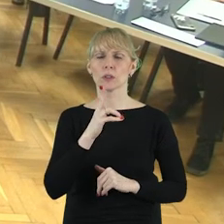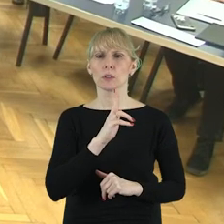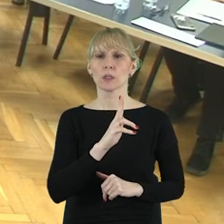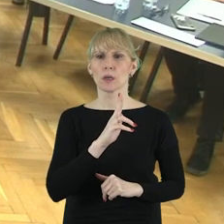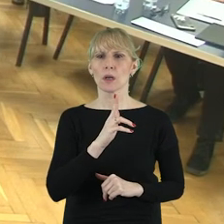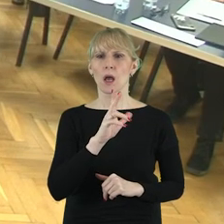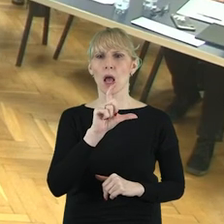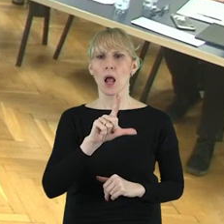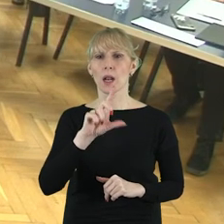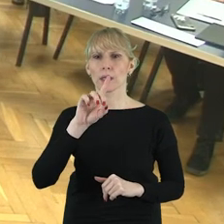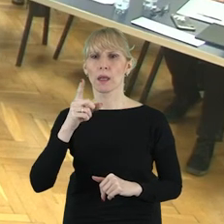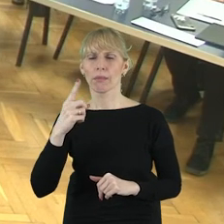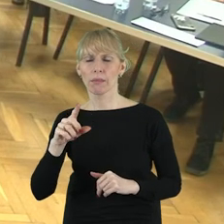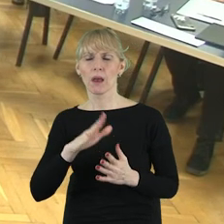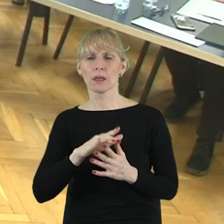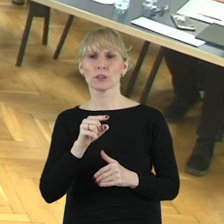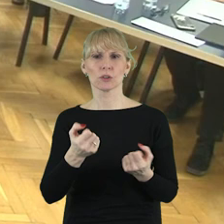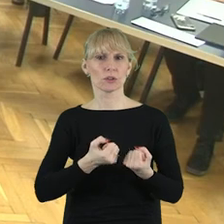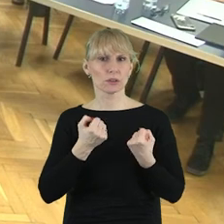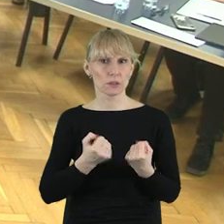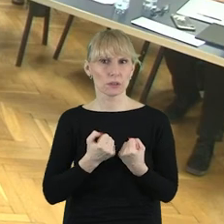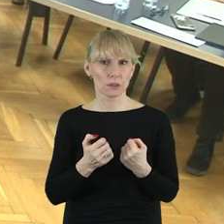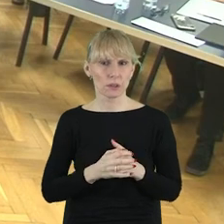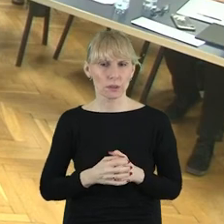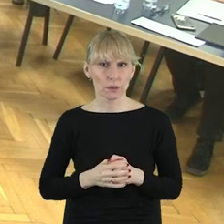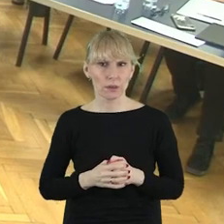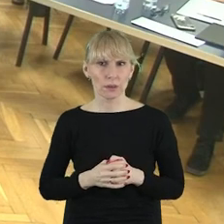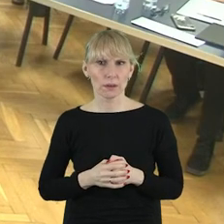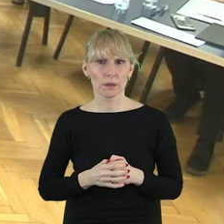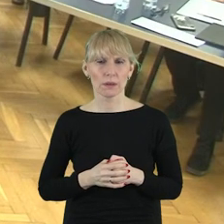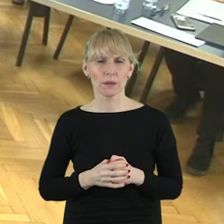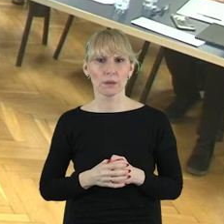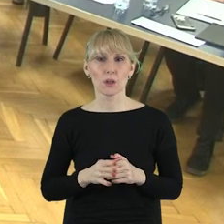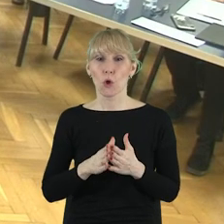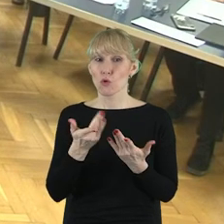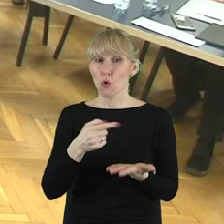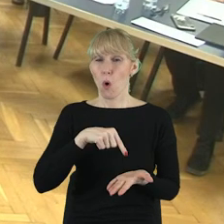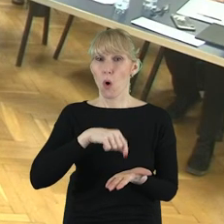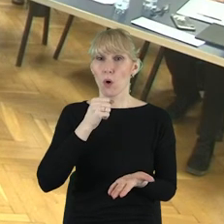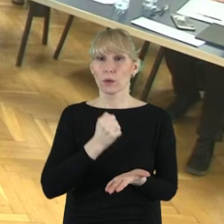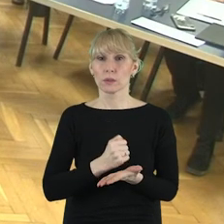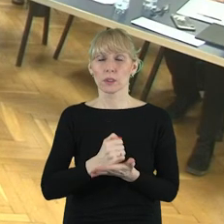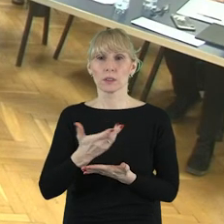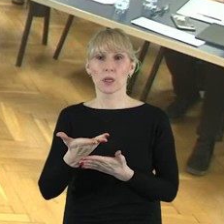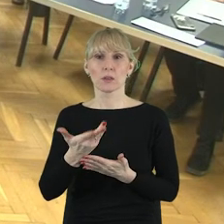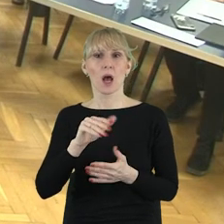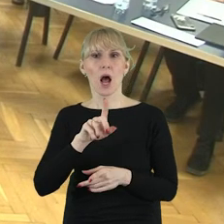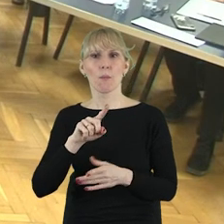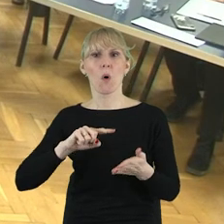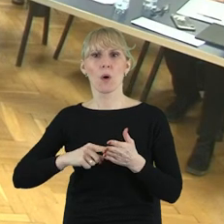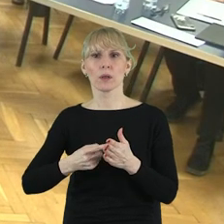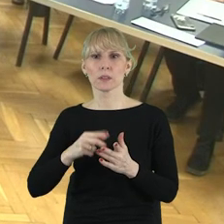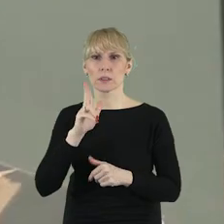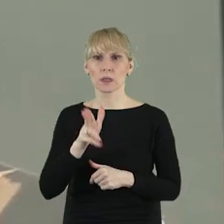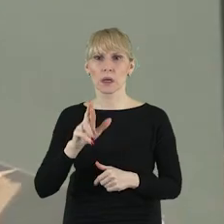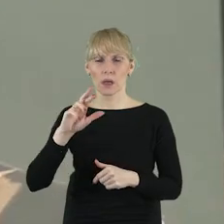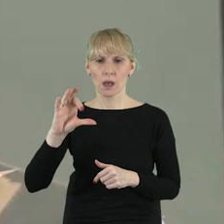rejestracji w KRS nowych lokalnych grup działania, można stwierdzić, że większość z nich posługuje się statutem i dokumentacją